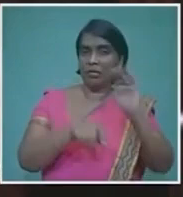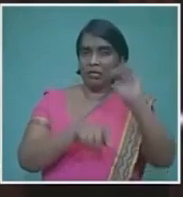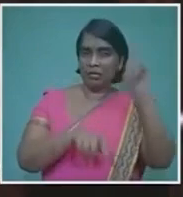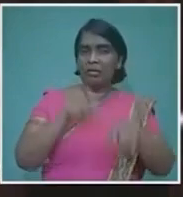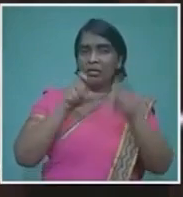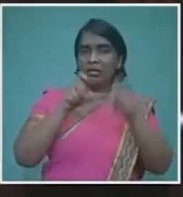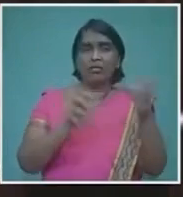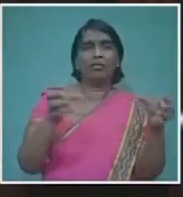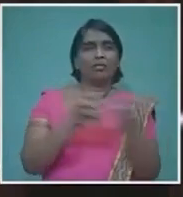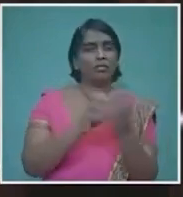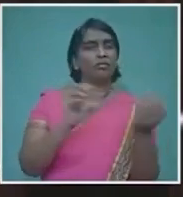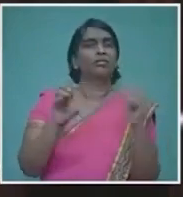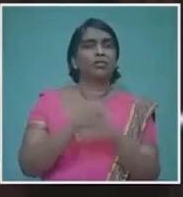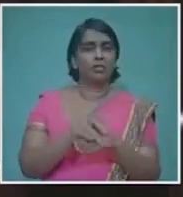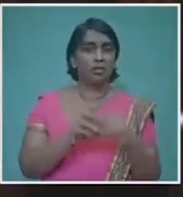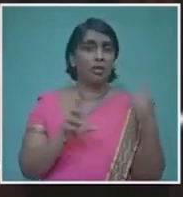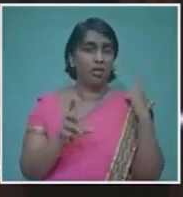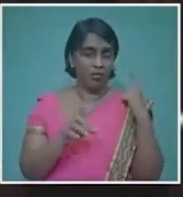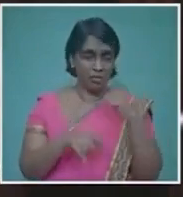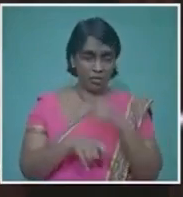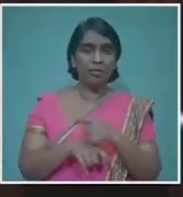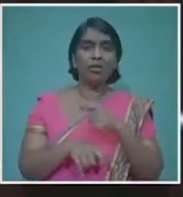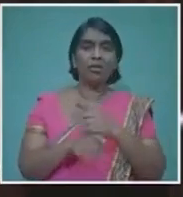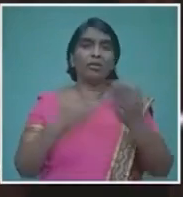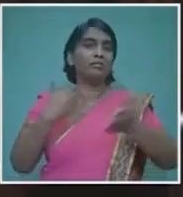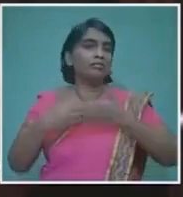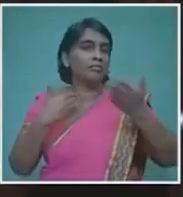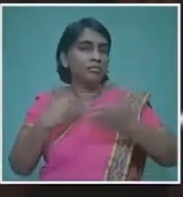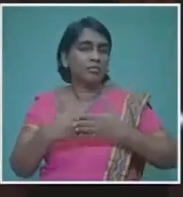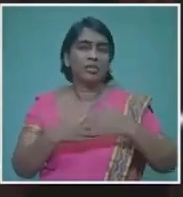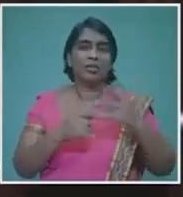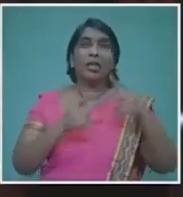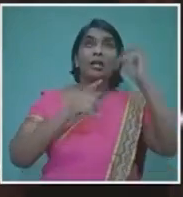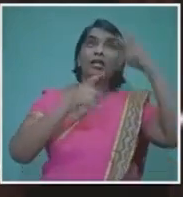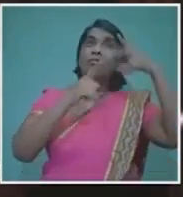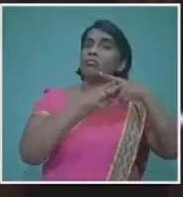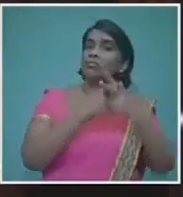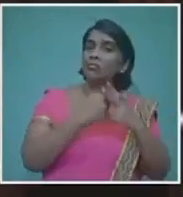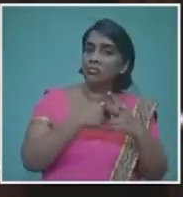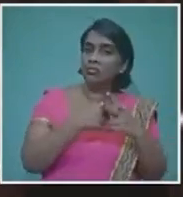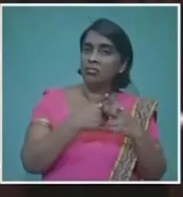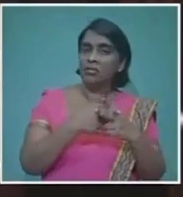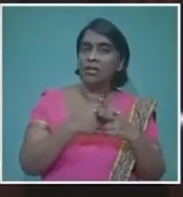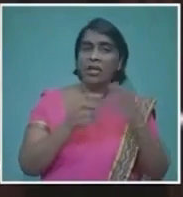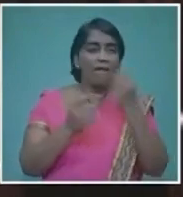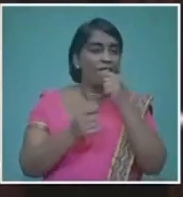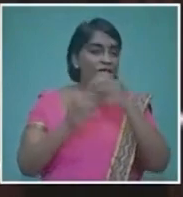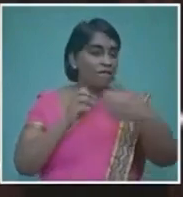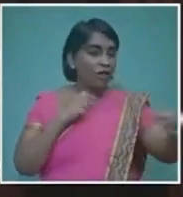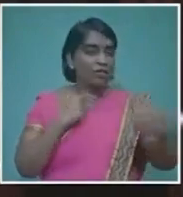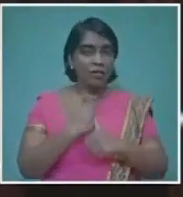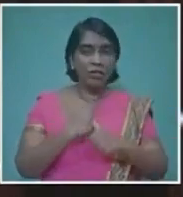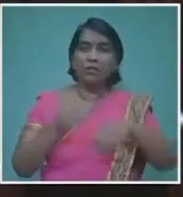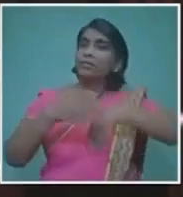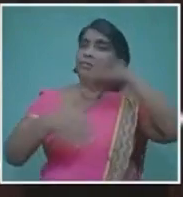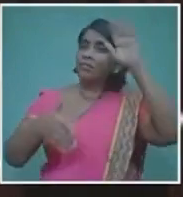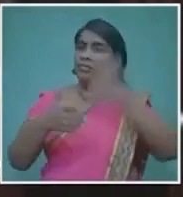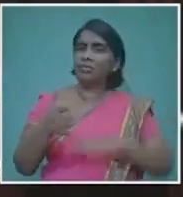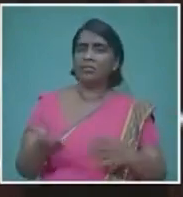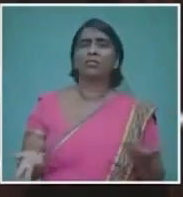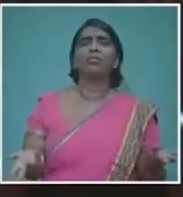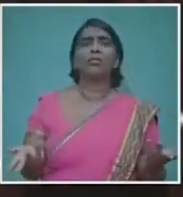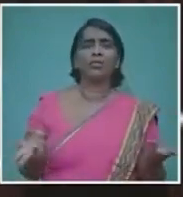40,000ක විතර කණ්ඩායමක් බඳවගෙන තියෙන හමුදාවට මේසන් බාස්ලා, ඉලෙක්ට්‍රීෂන්ලා, පයිප්ප වැඩ කරන කට්ටිය, පේන් ගන්න කට්ටිය.